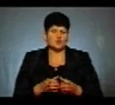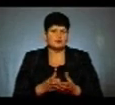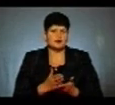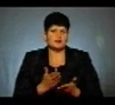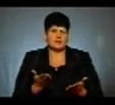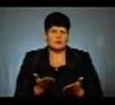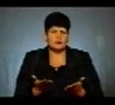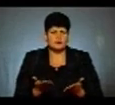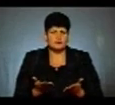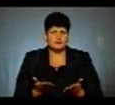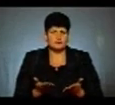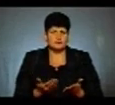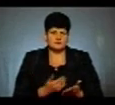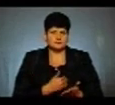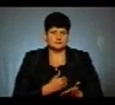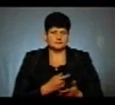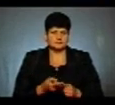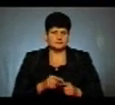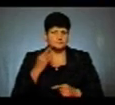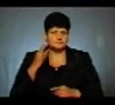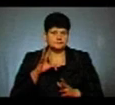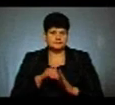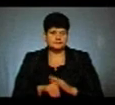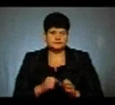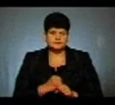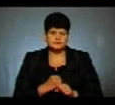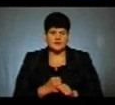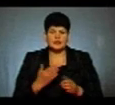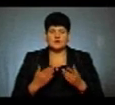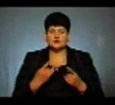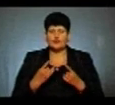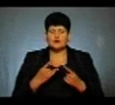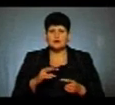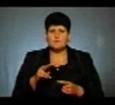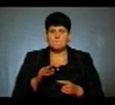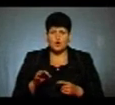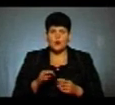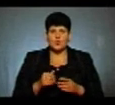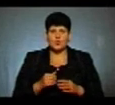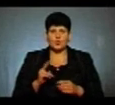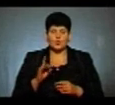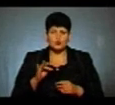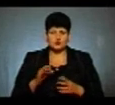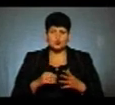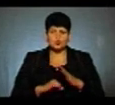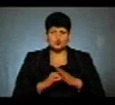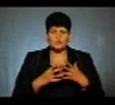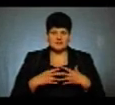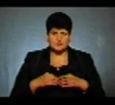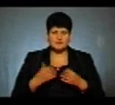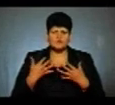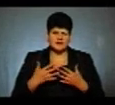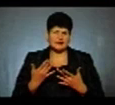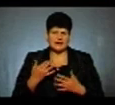яка ініціювала цю ідею? Якщо говорити про сам курс «Основи сім'ї», то ми до нього йшли